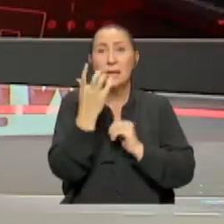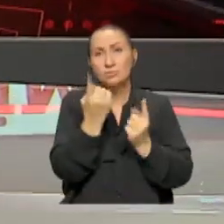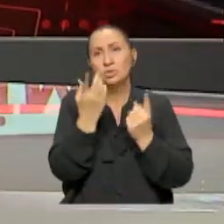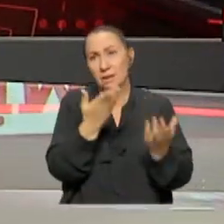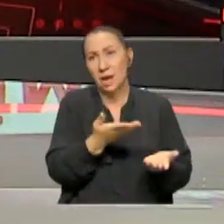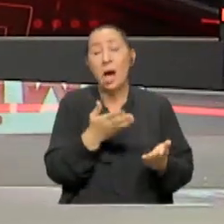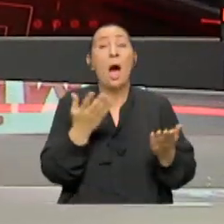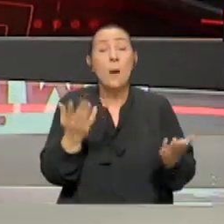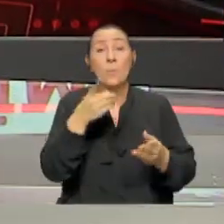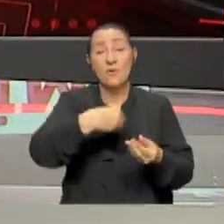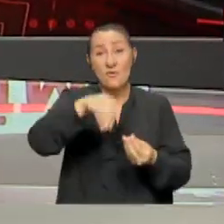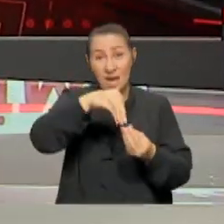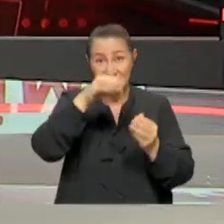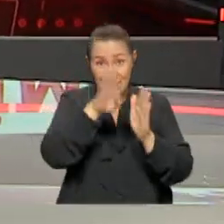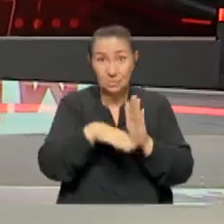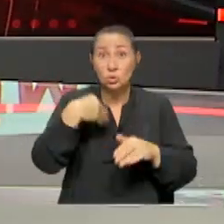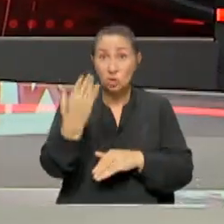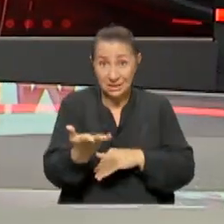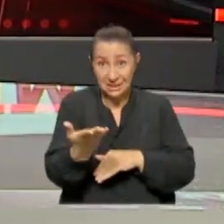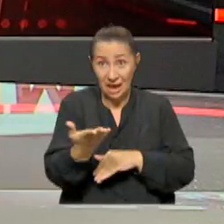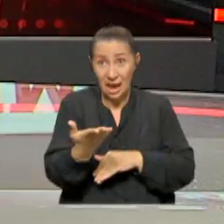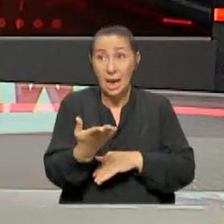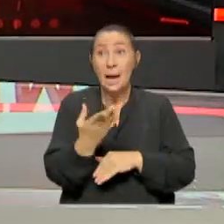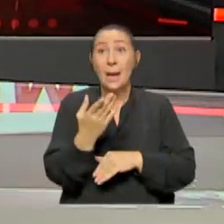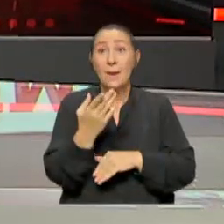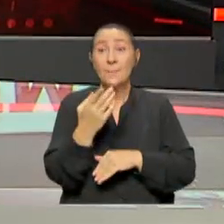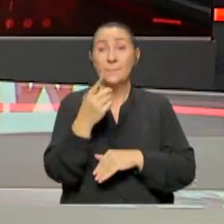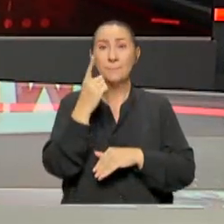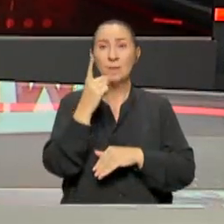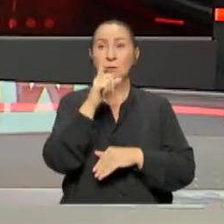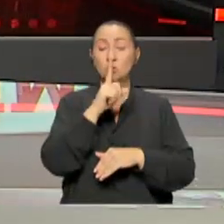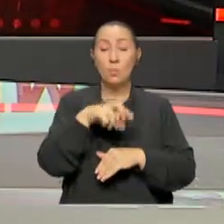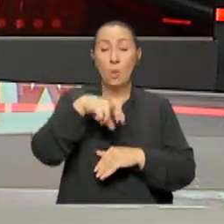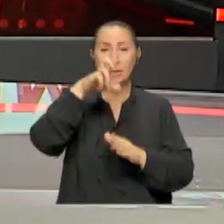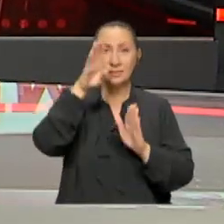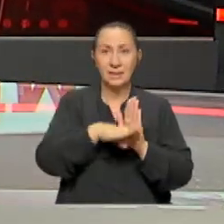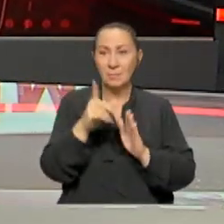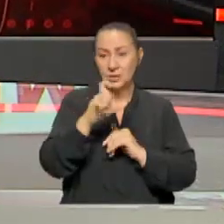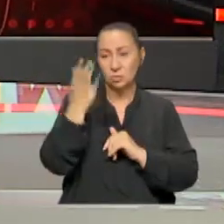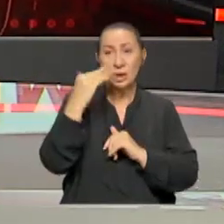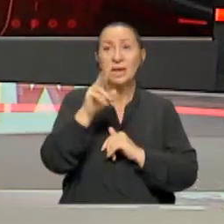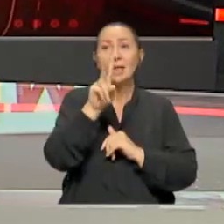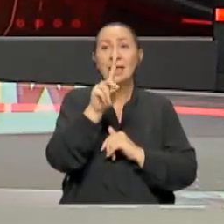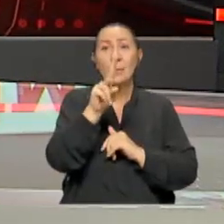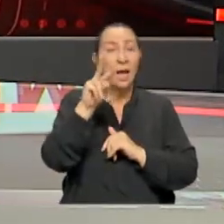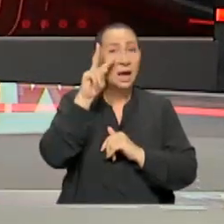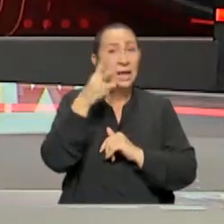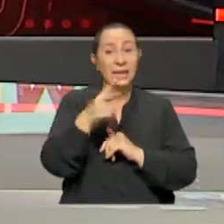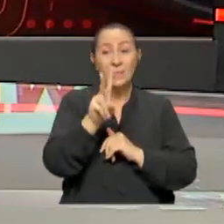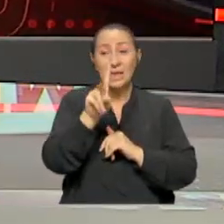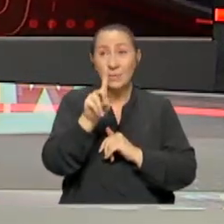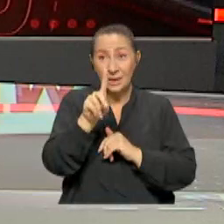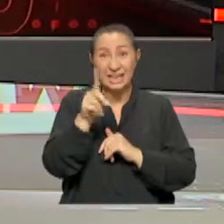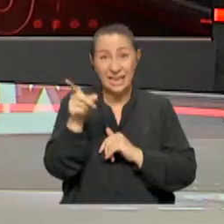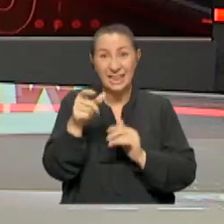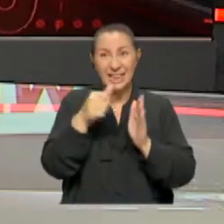şeydi. Fakat bu faiz indirimi sonrasında bir 100 bas puan daha indirildi geçen aydan sonra. 21 Aralık